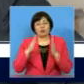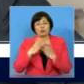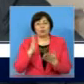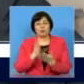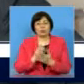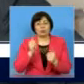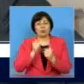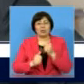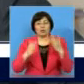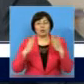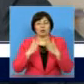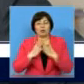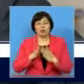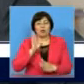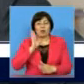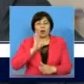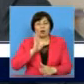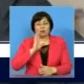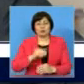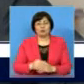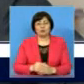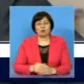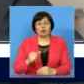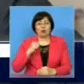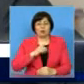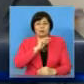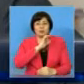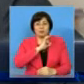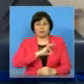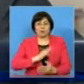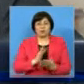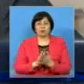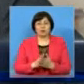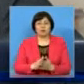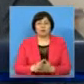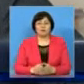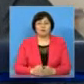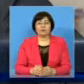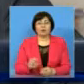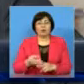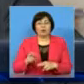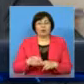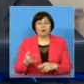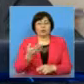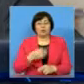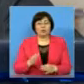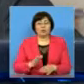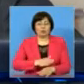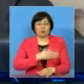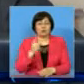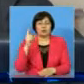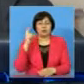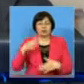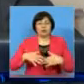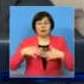қазір ауыз суды әрбір үй пайдаланып отыр. Үйге кіргізіп алды. Яғни бұл да біздің көптен күткен